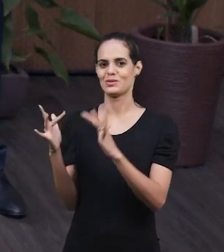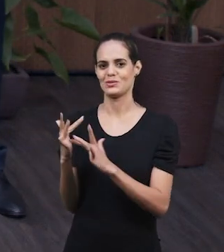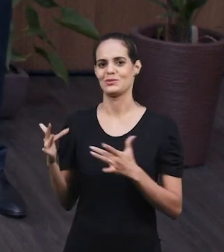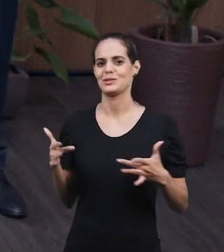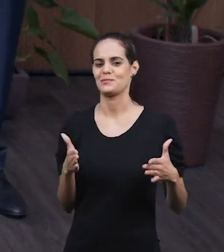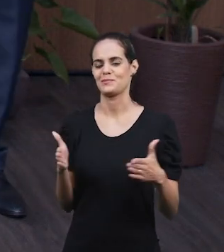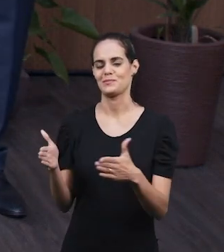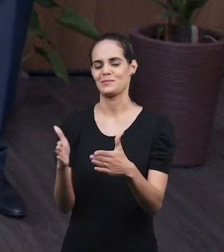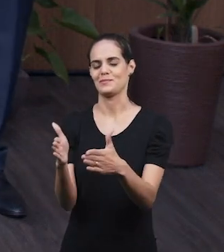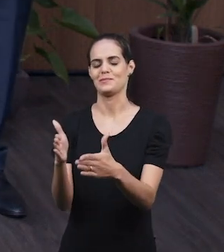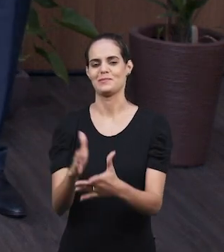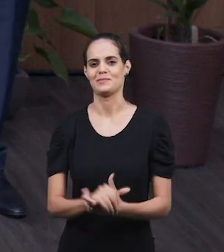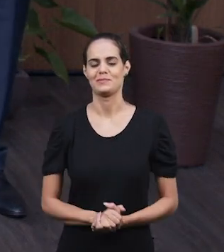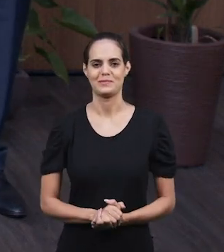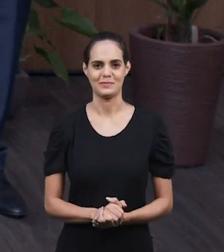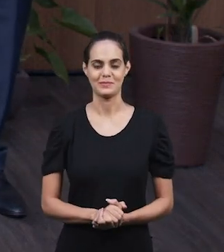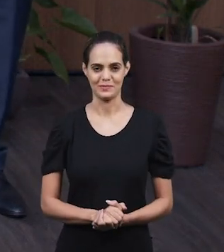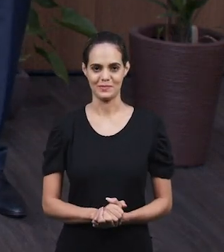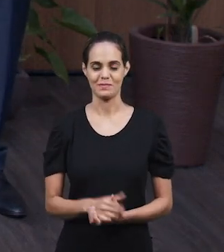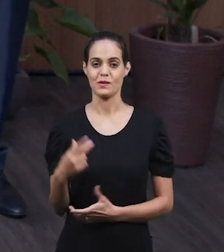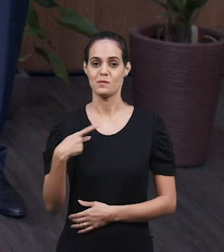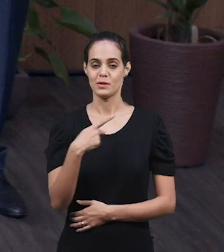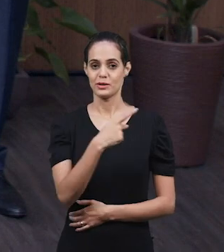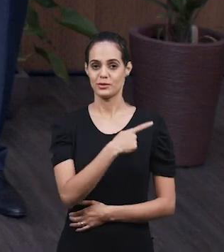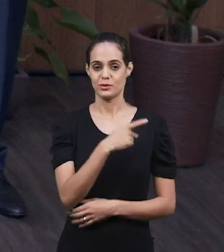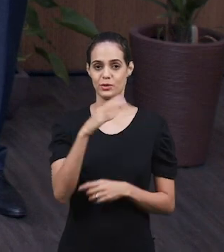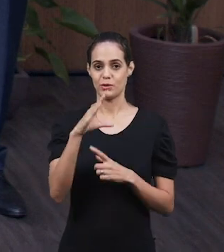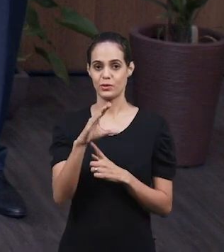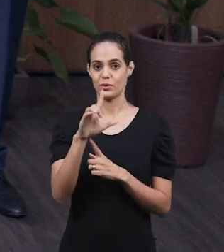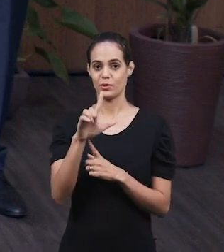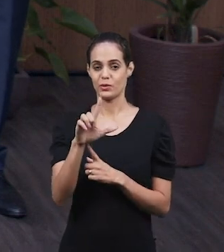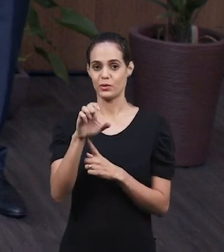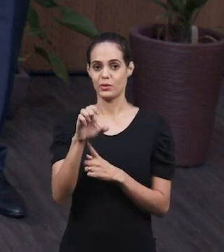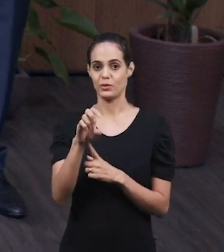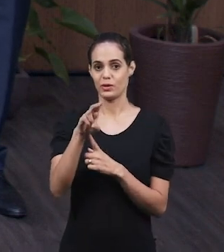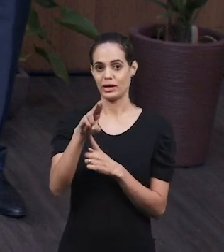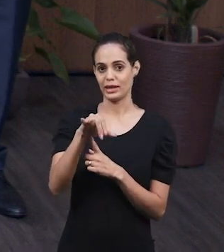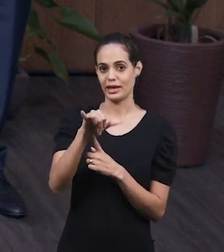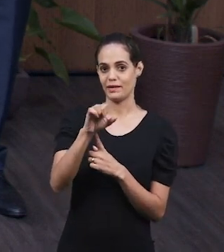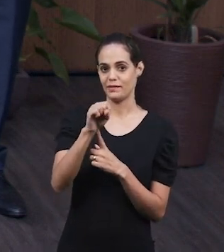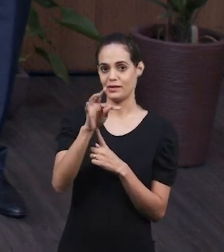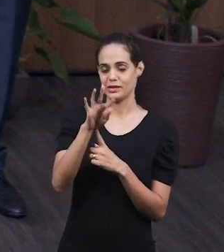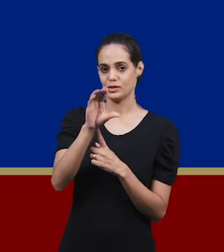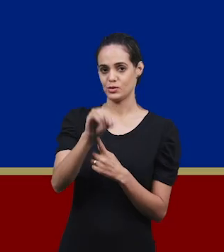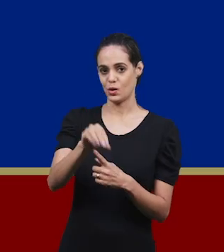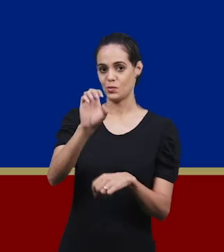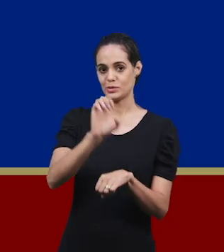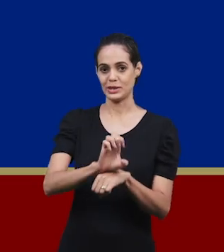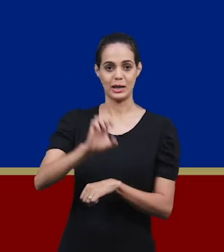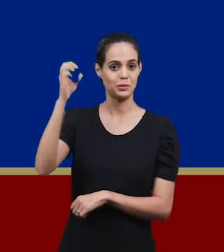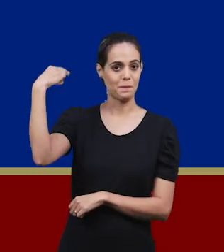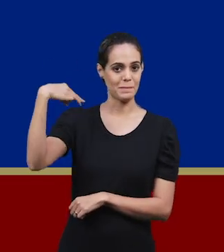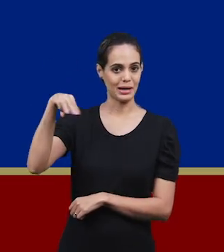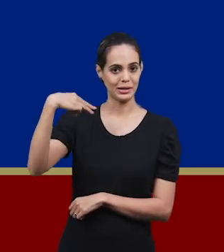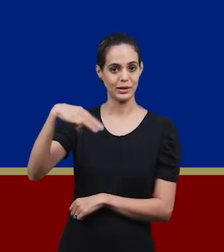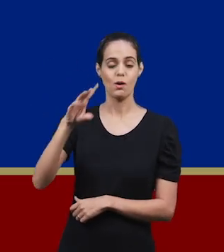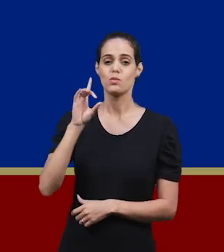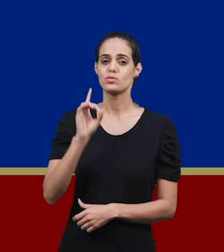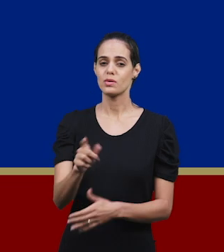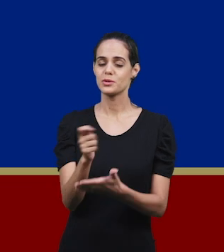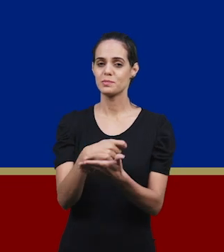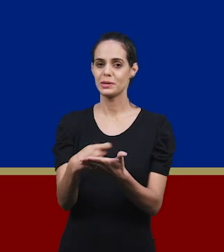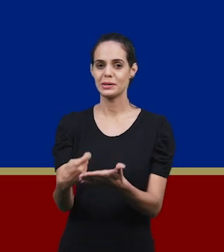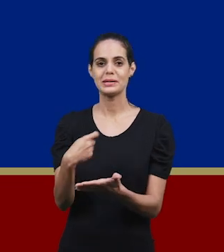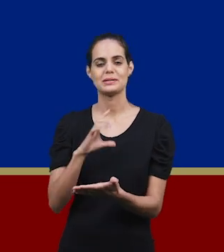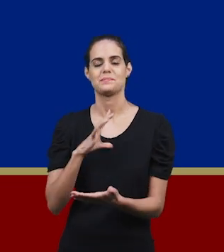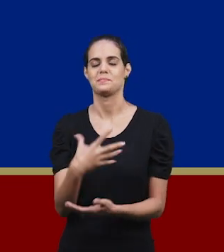Jésus. Comme a écrit le pasteur Cleveston d'impératrice Marie, seulement l'expérience de